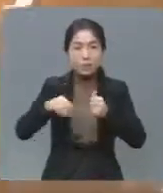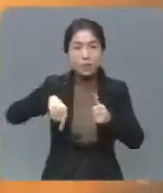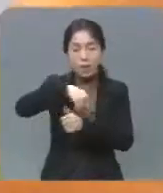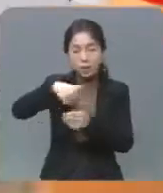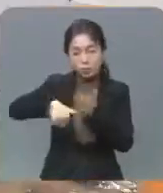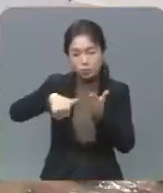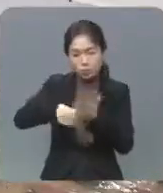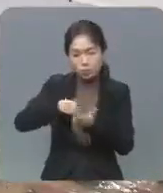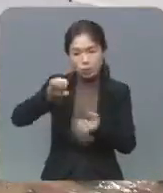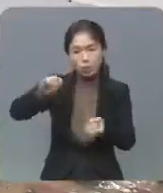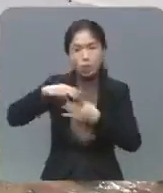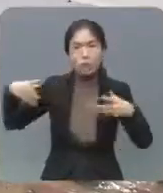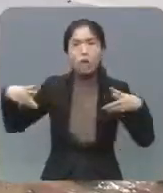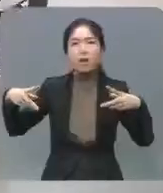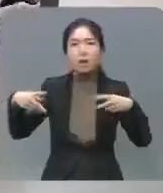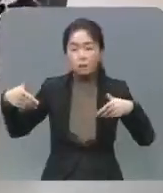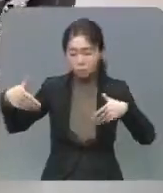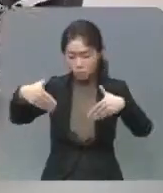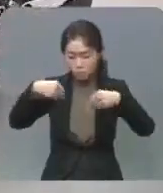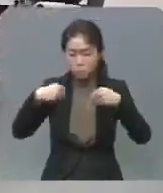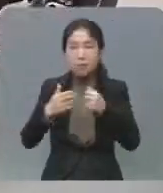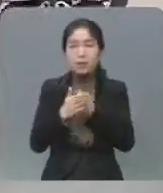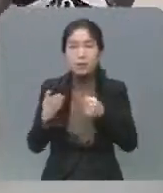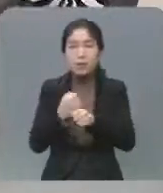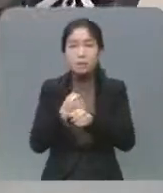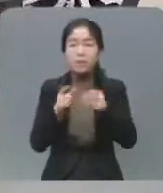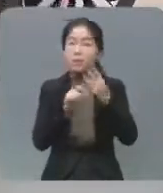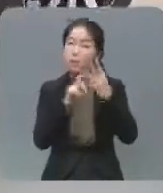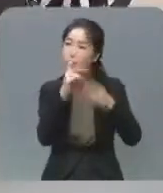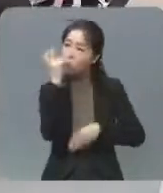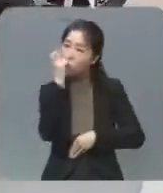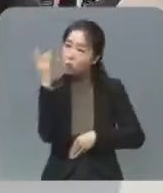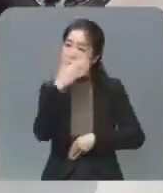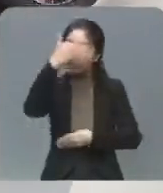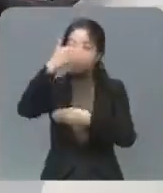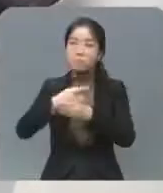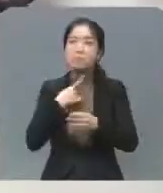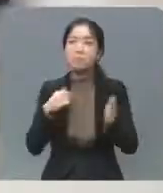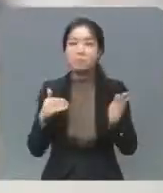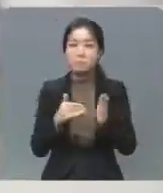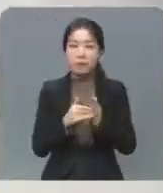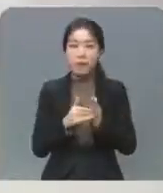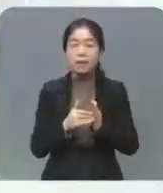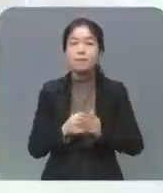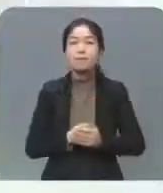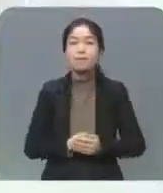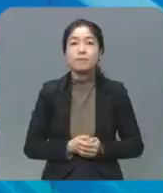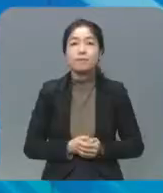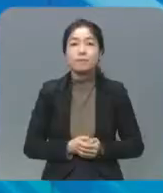부품 등의 공급이 중단됨에 따라 지난 16일 오후부터 공장 가동을 중단했습니다.